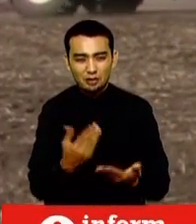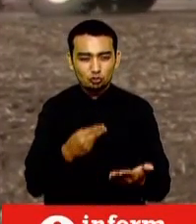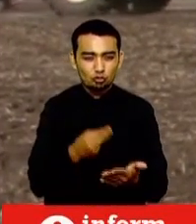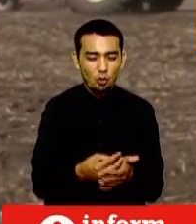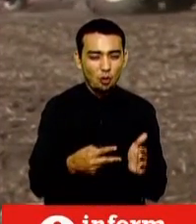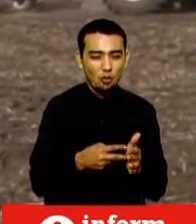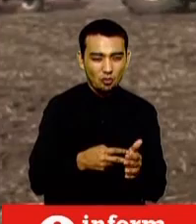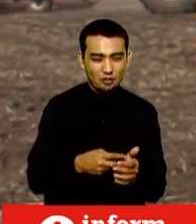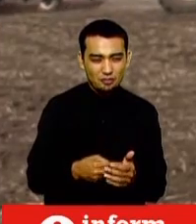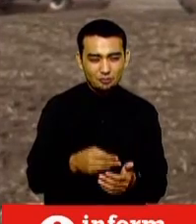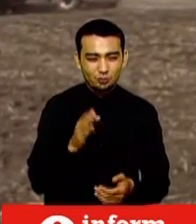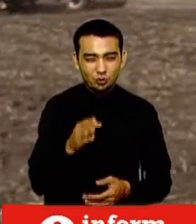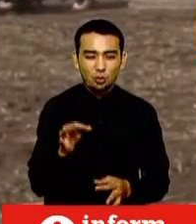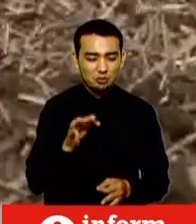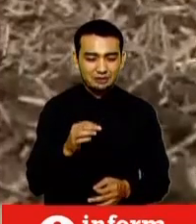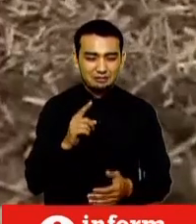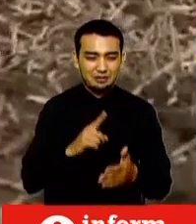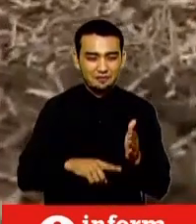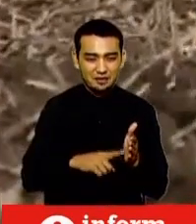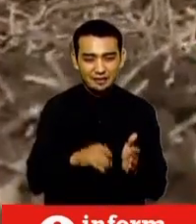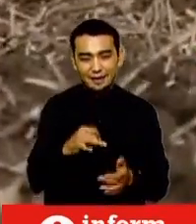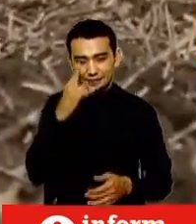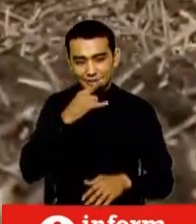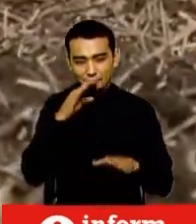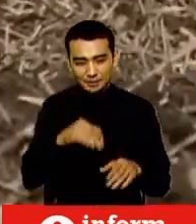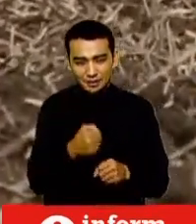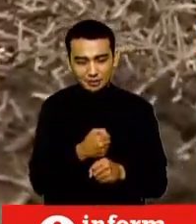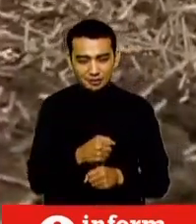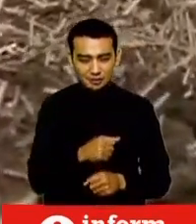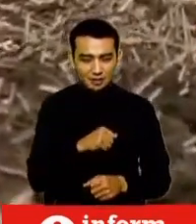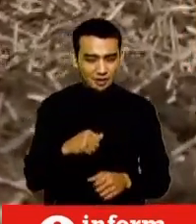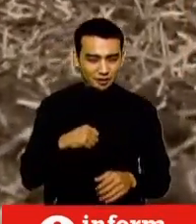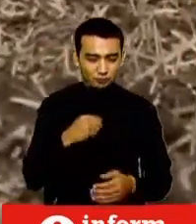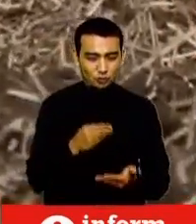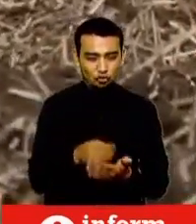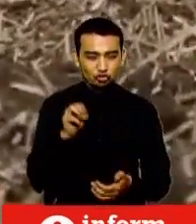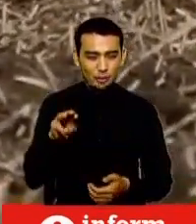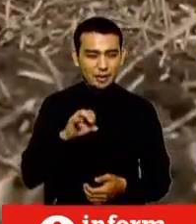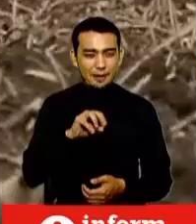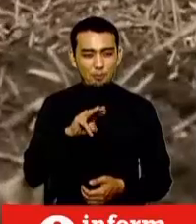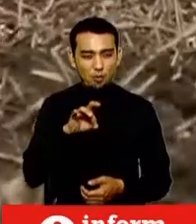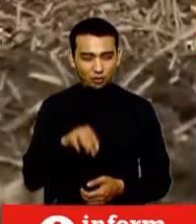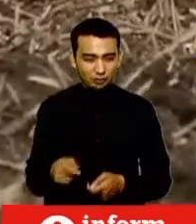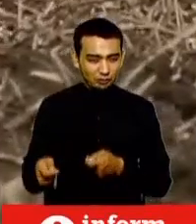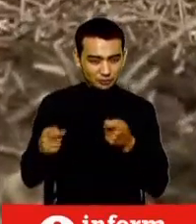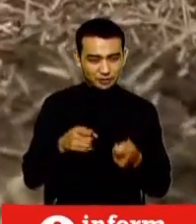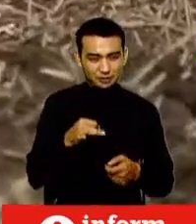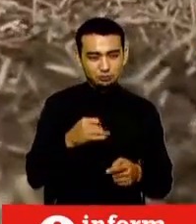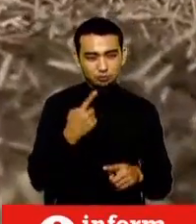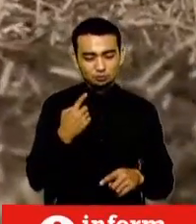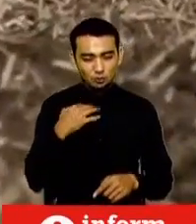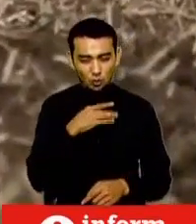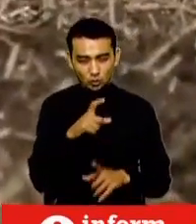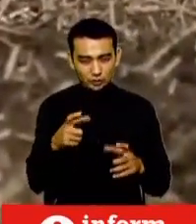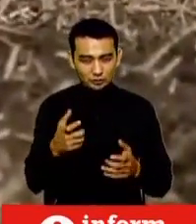удорожанию удобрений на рынке. К тому же товар казахстанского производства гораздо дороже импортного, а потому многие уже давно нашли